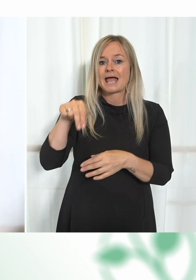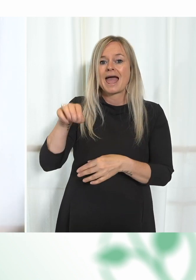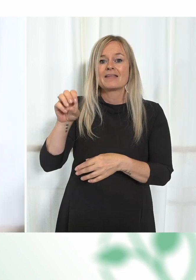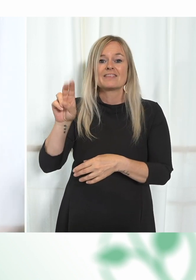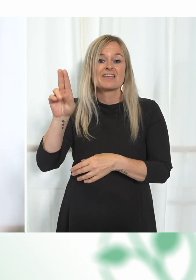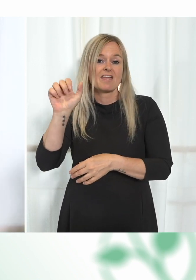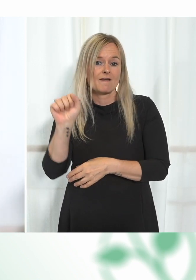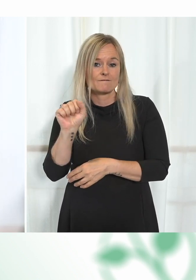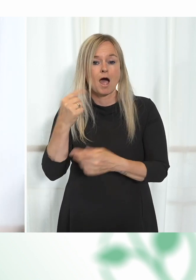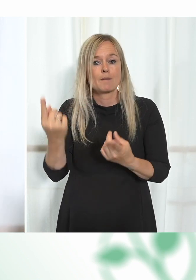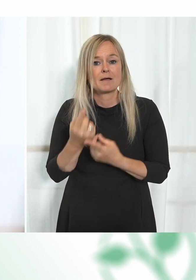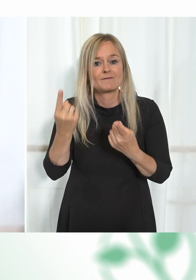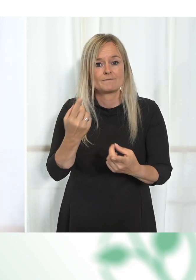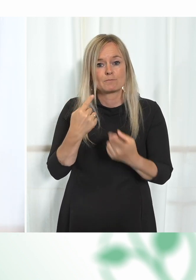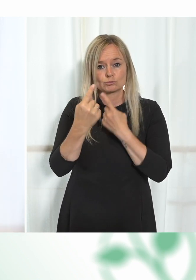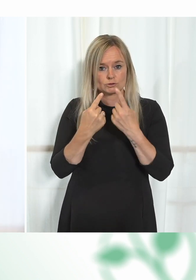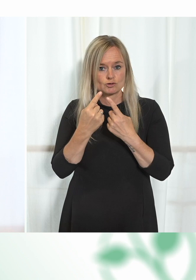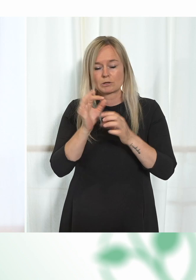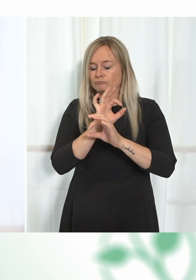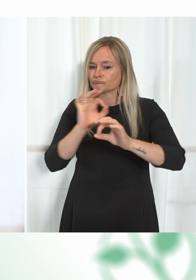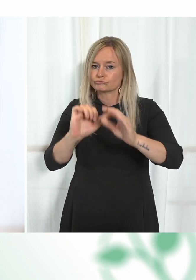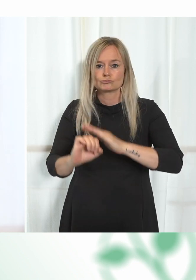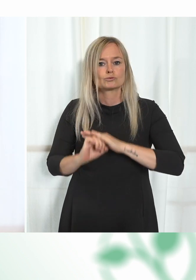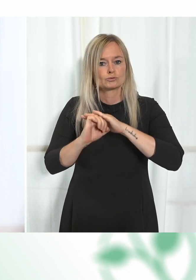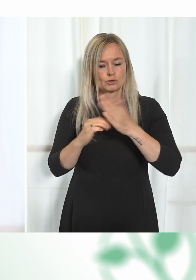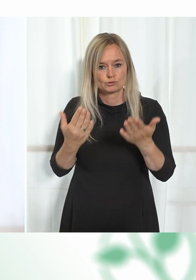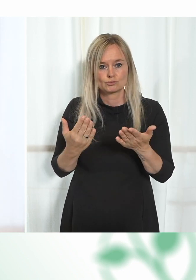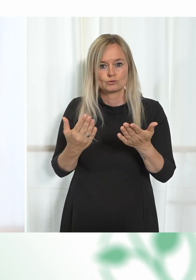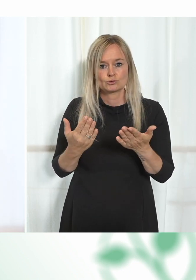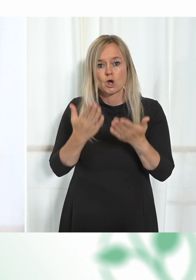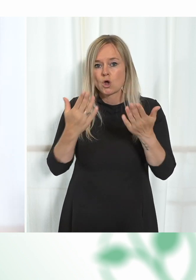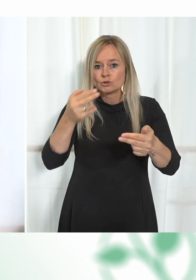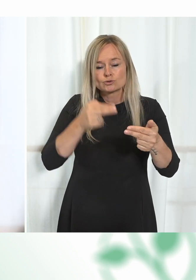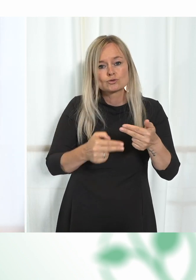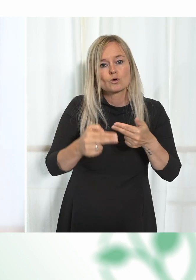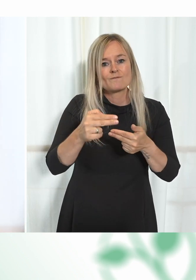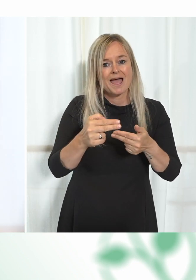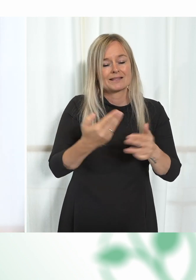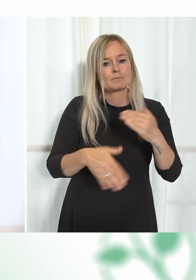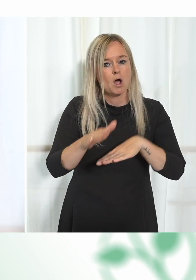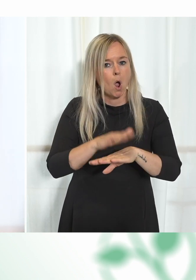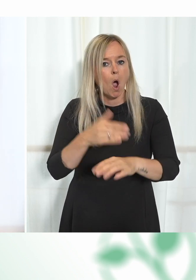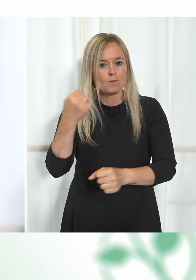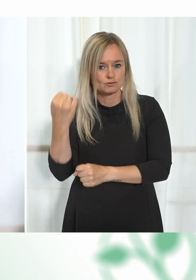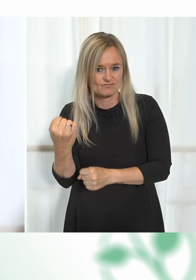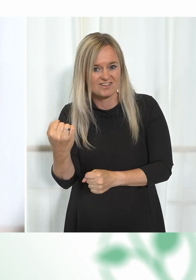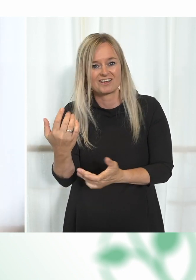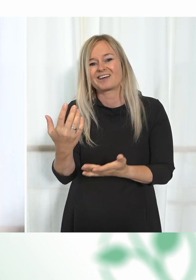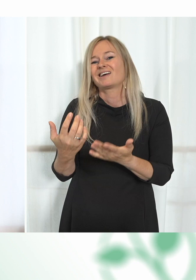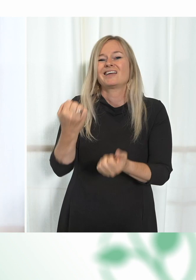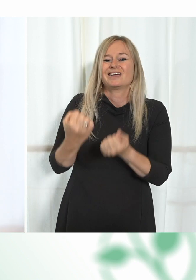unterstützt. Entschuldigung. Und so ist es dann immer weitergegangen. Aber das Schwierigste war für uns einfach, dass